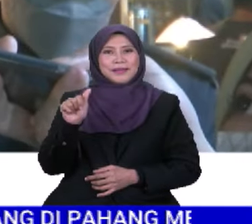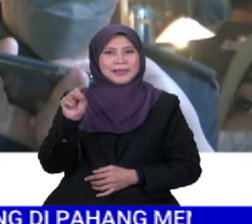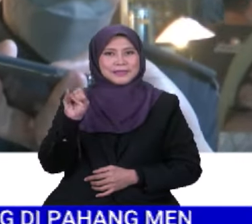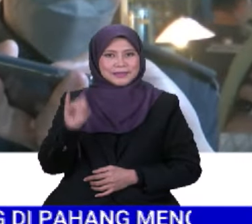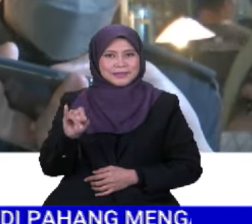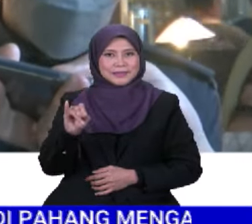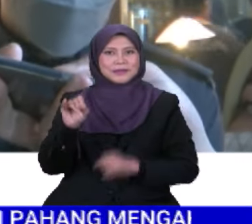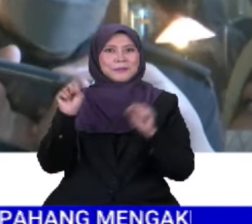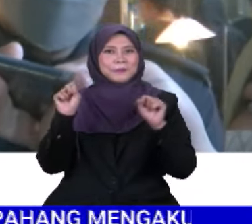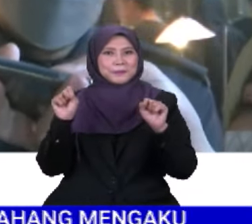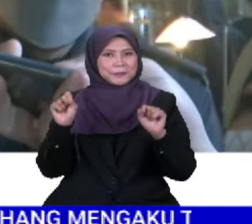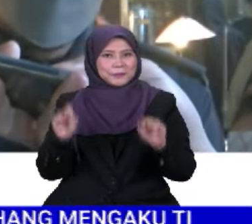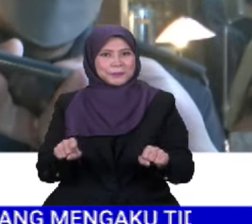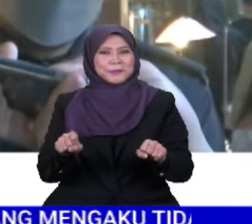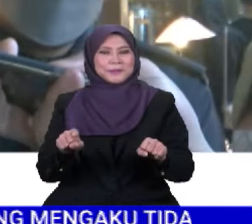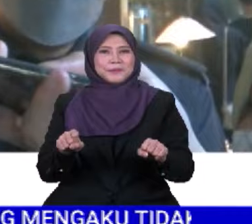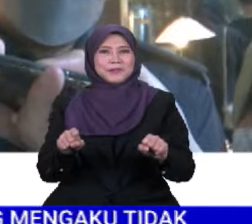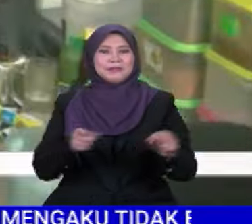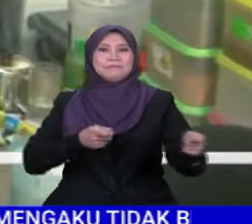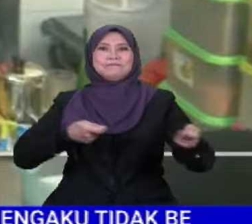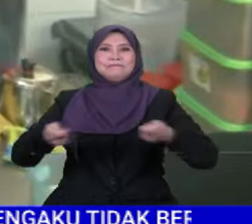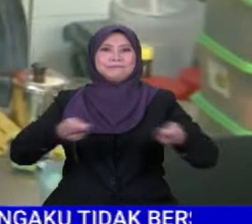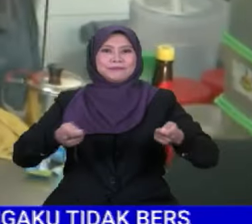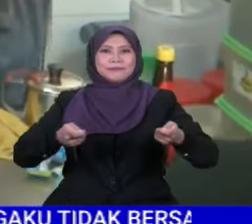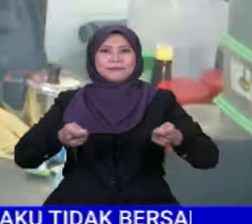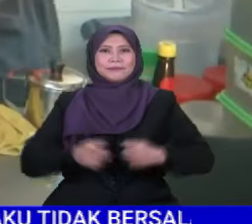dapat kita kawal. Ya.